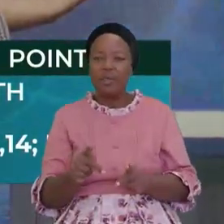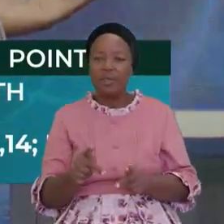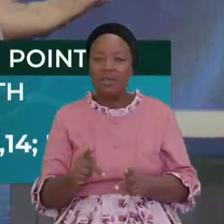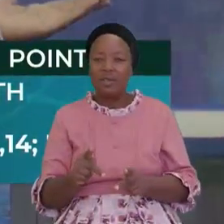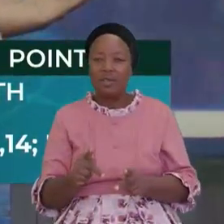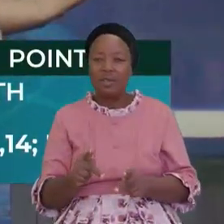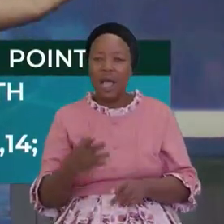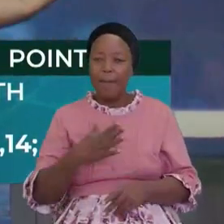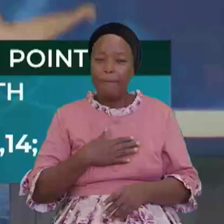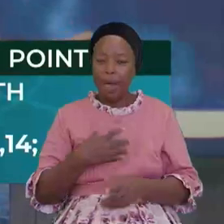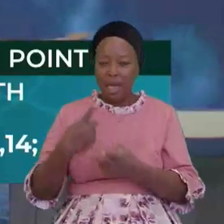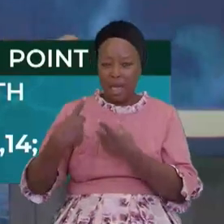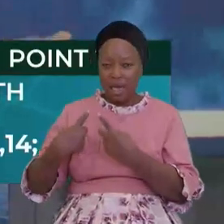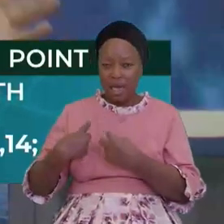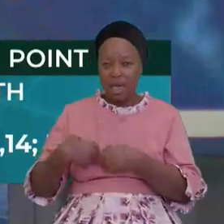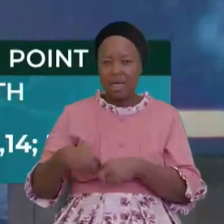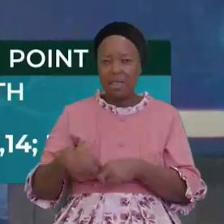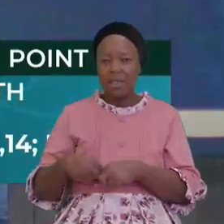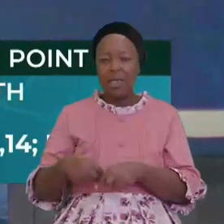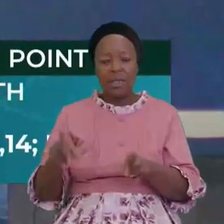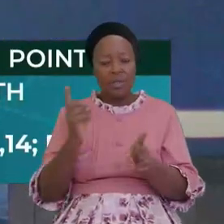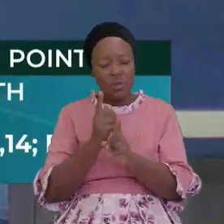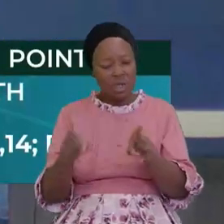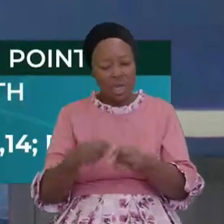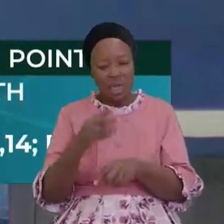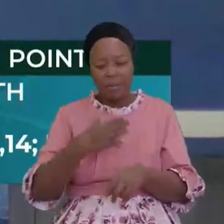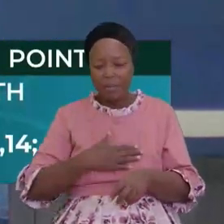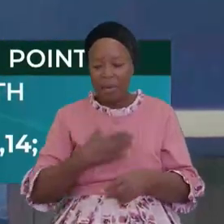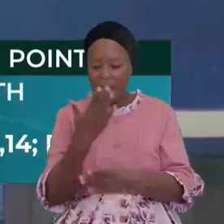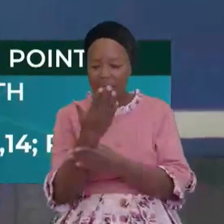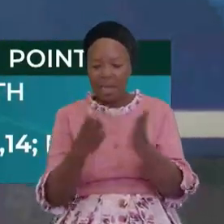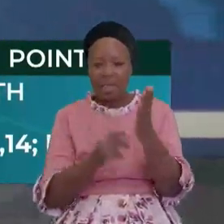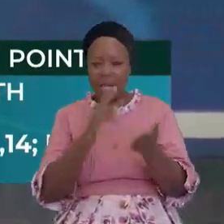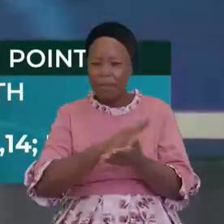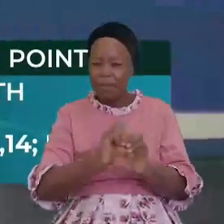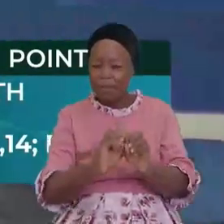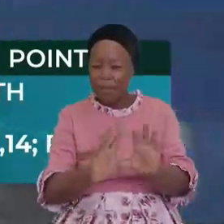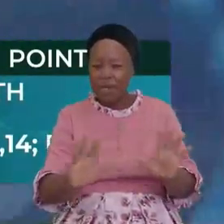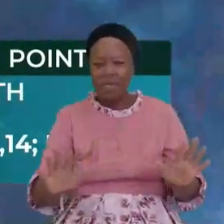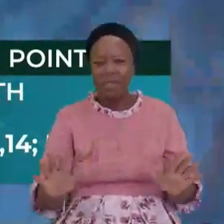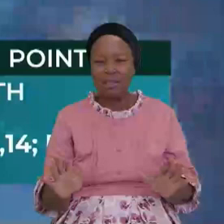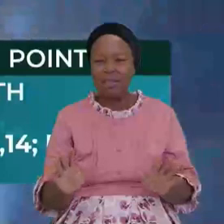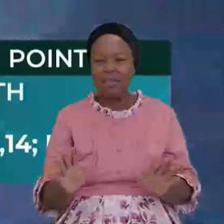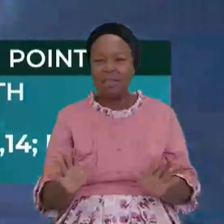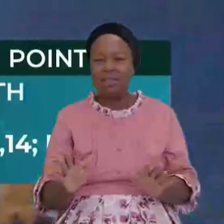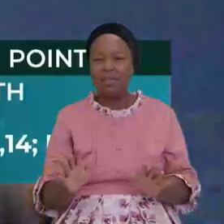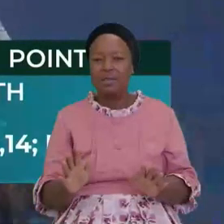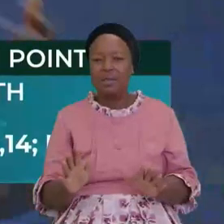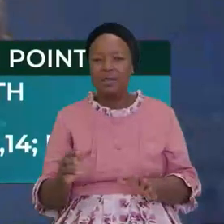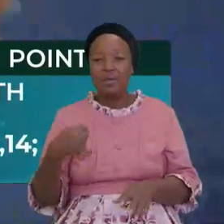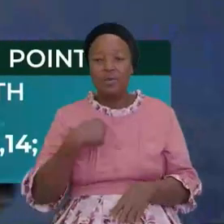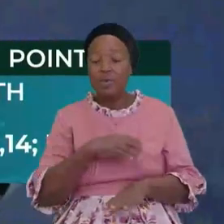J'aide les autres. mon cœur comme mes